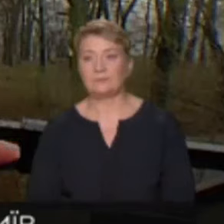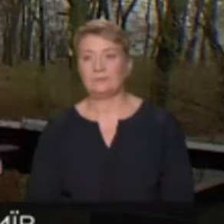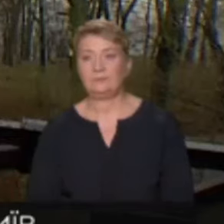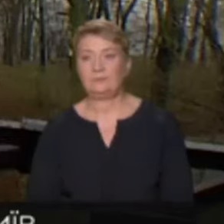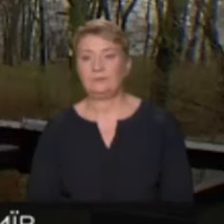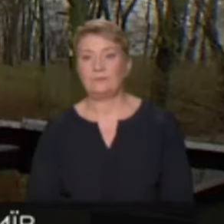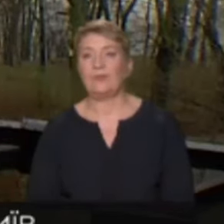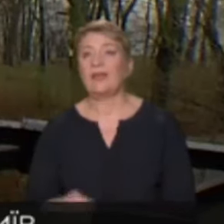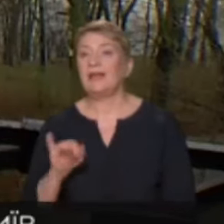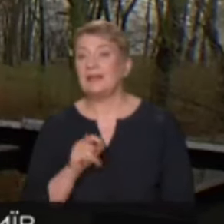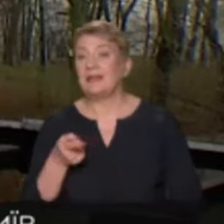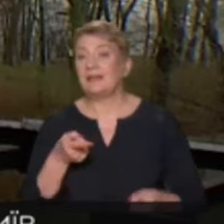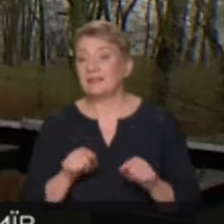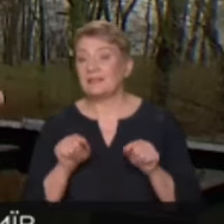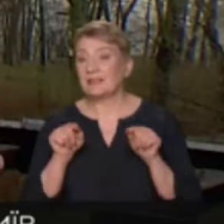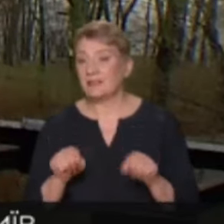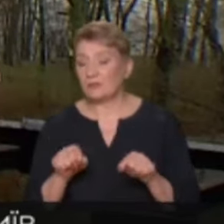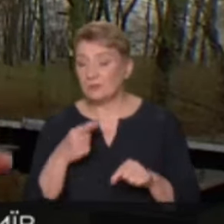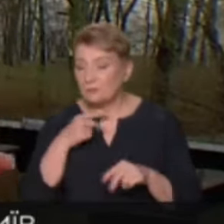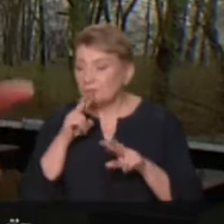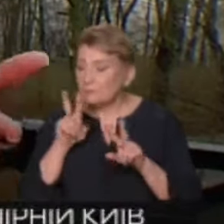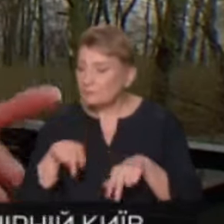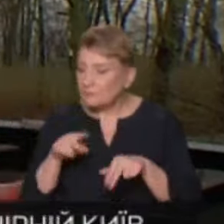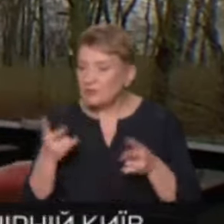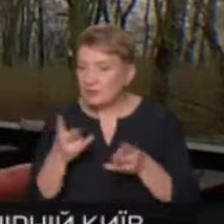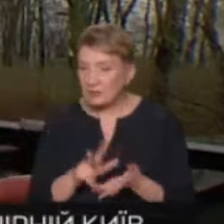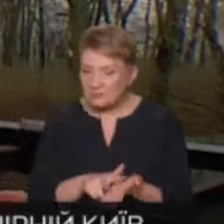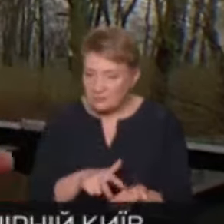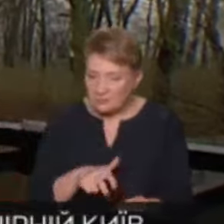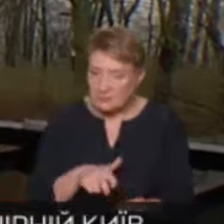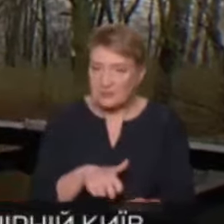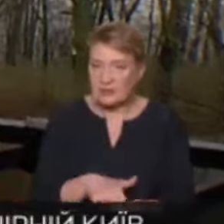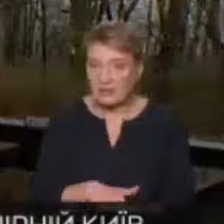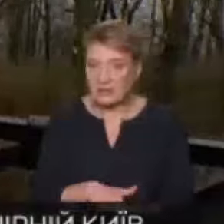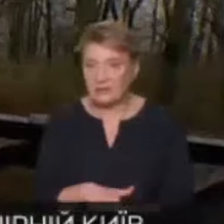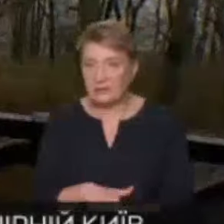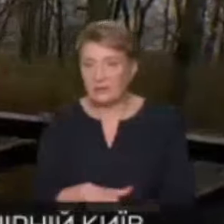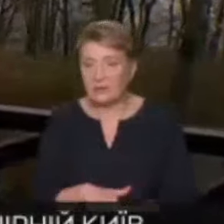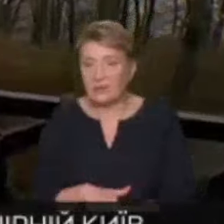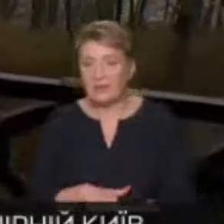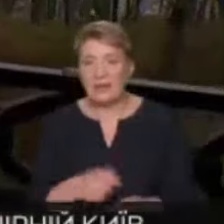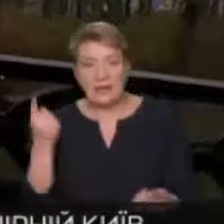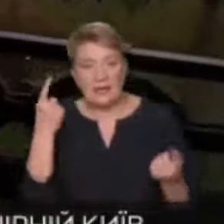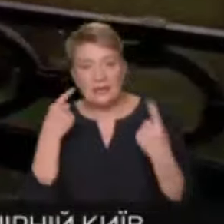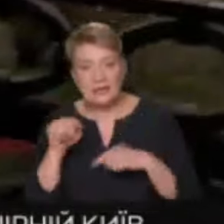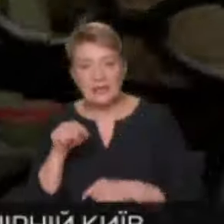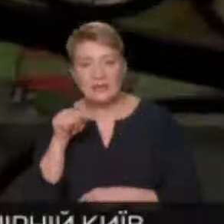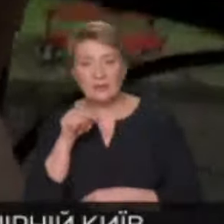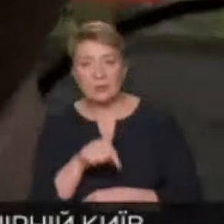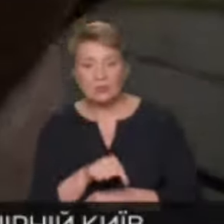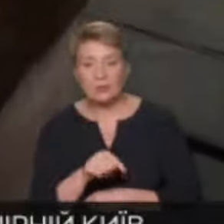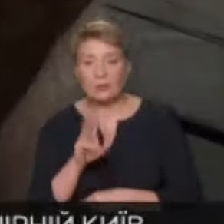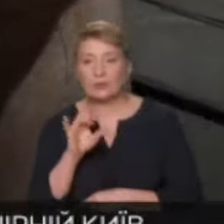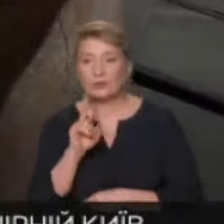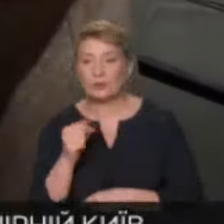І дійсно, для того, щоб її розгледіти, треба стати на одне коліно. І задум для того це зробили, щоб